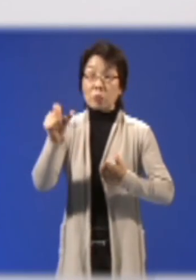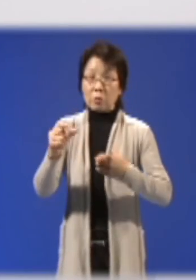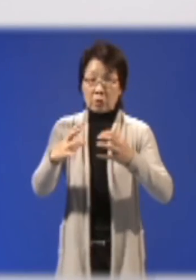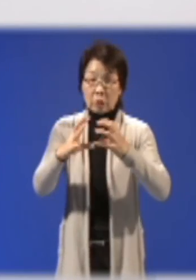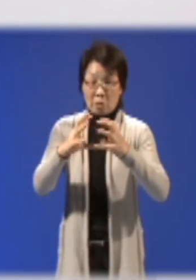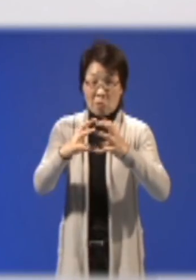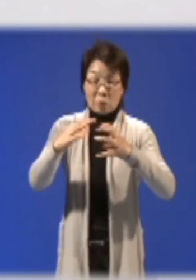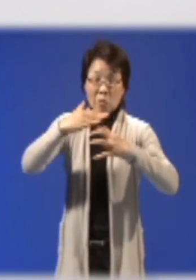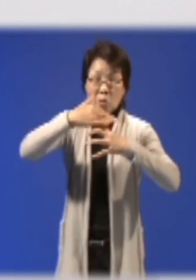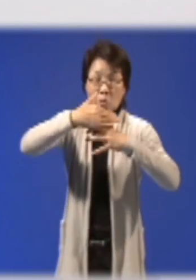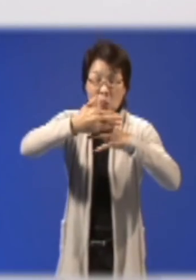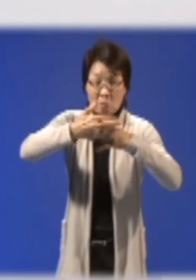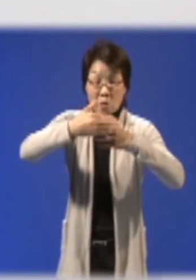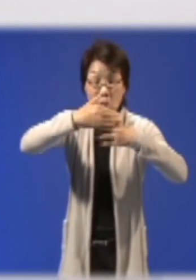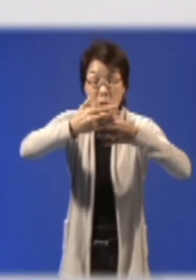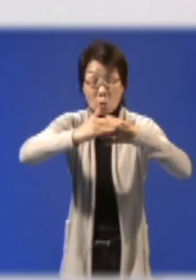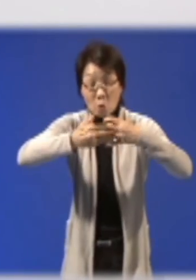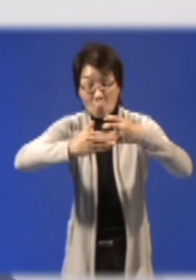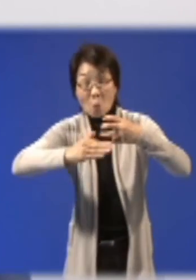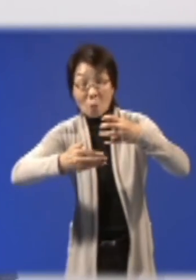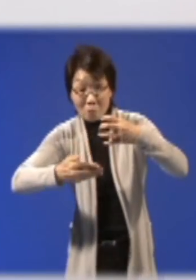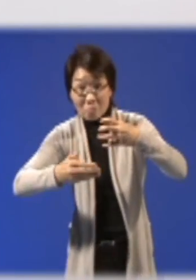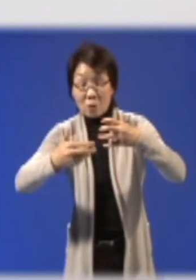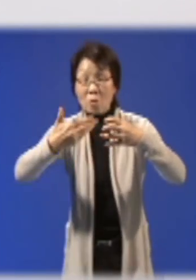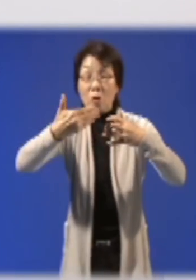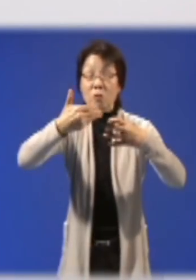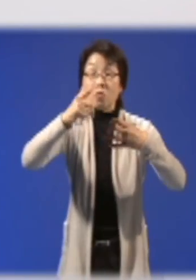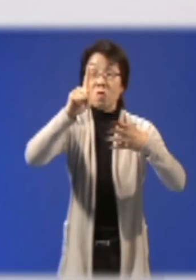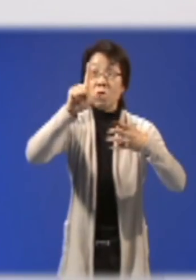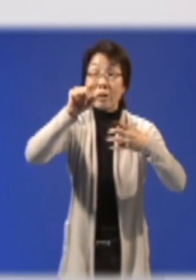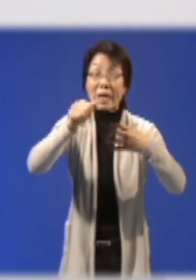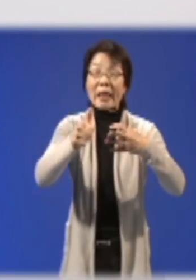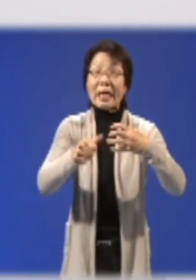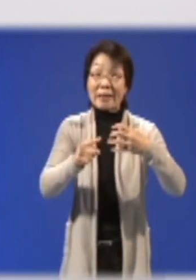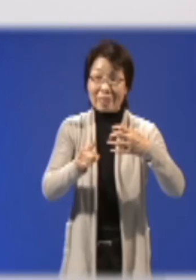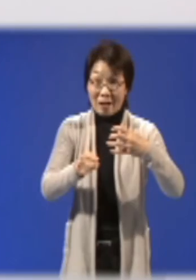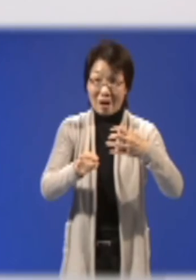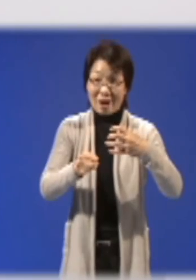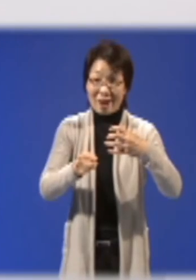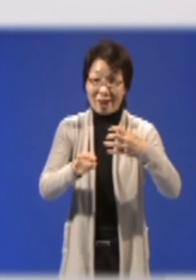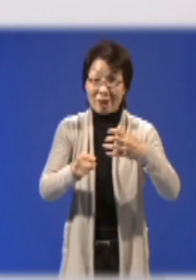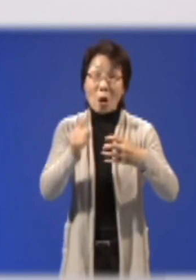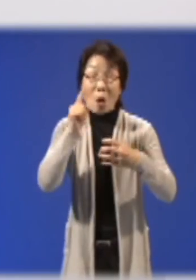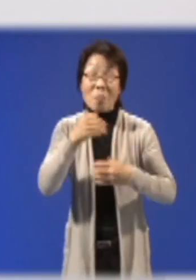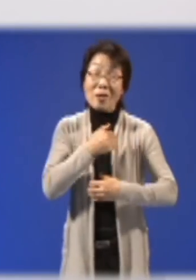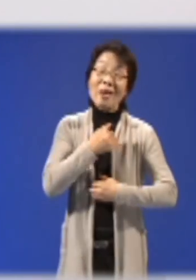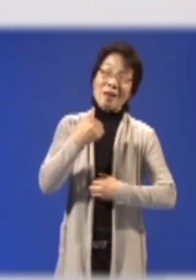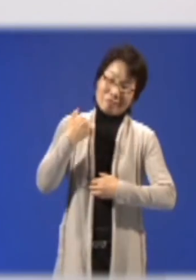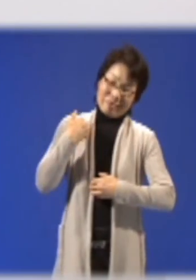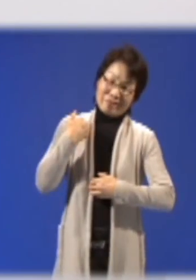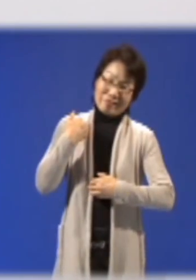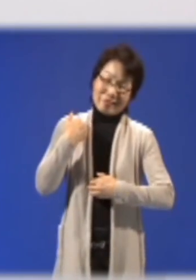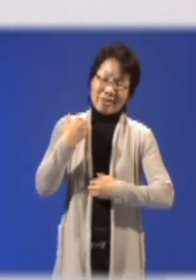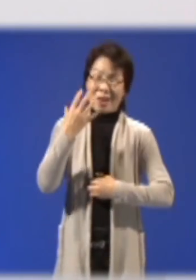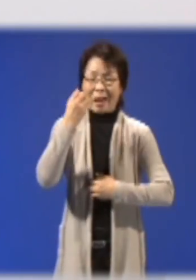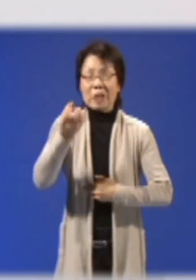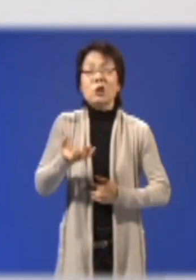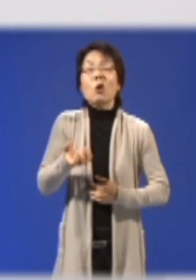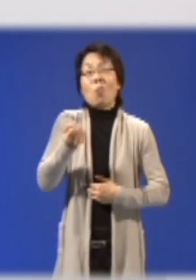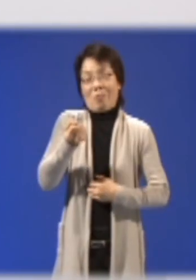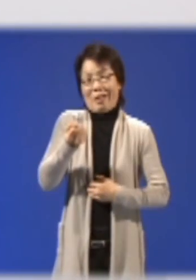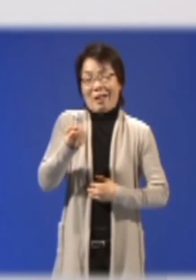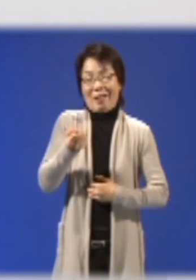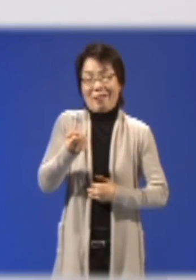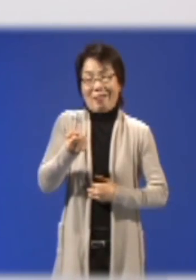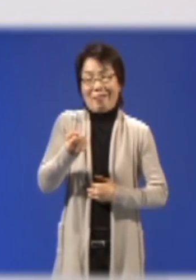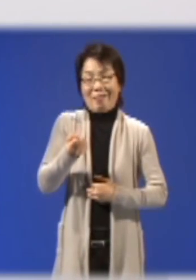にたくさん、大きいのも小さいのも見れるんだなということで、関心を持ってくれたこと、そういうこと